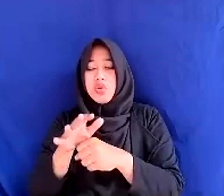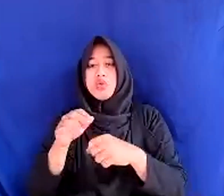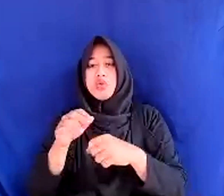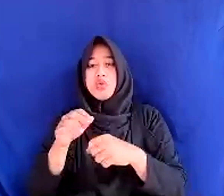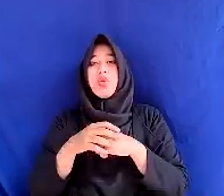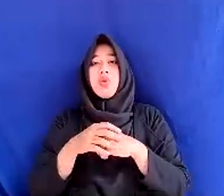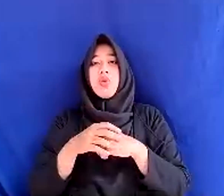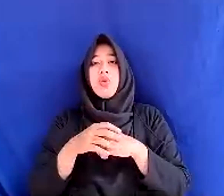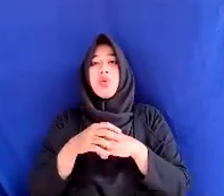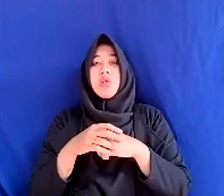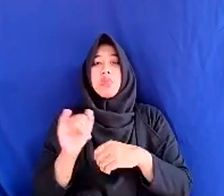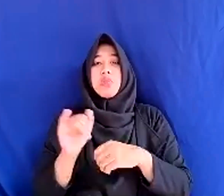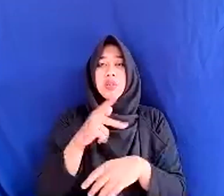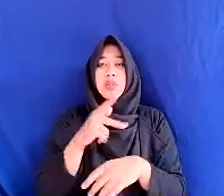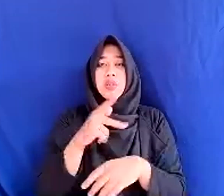dalam